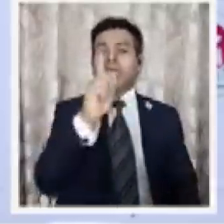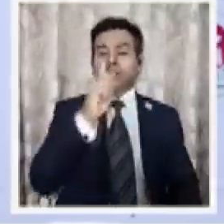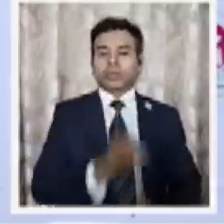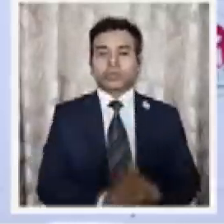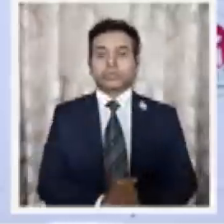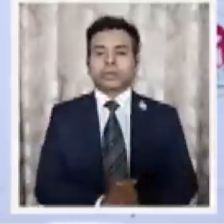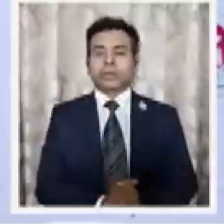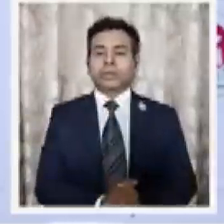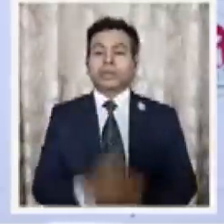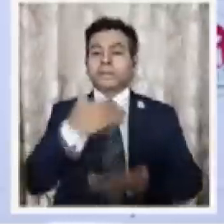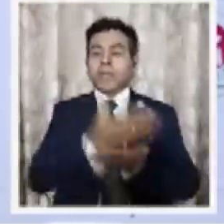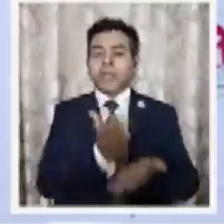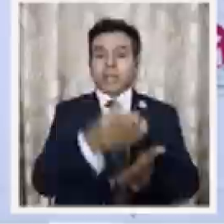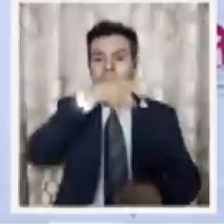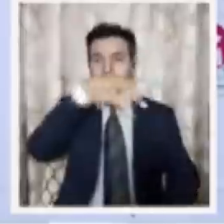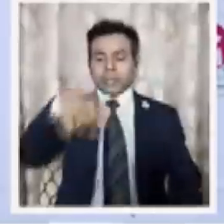1 জন।